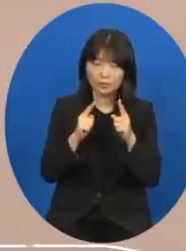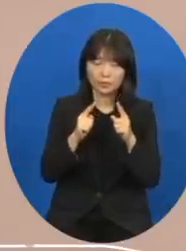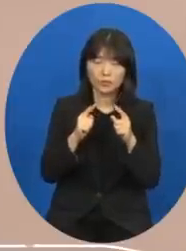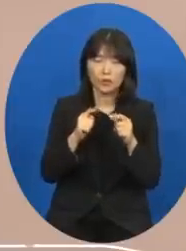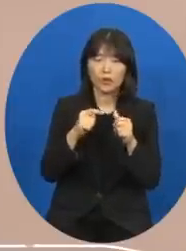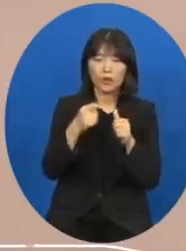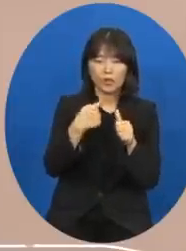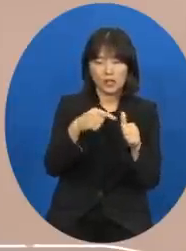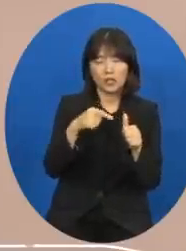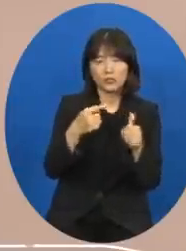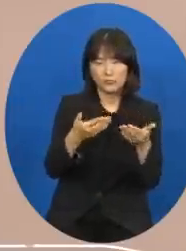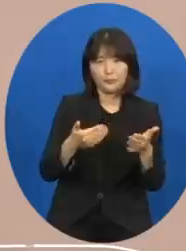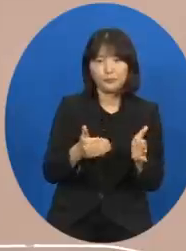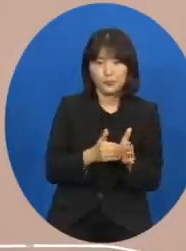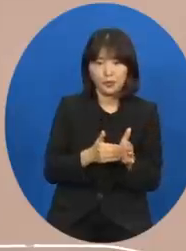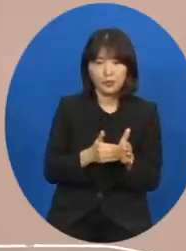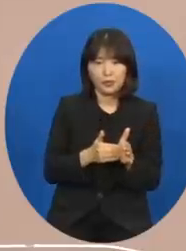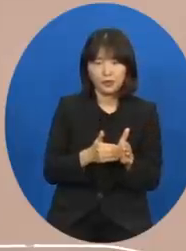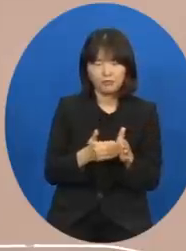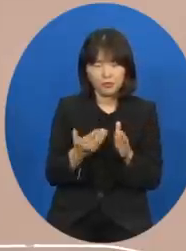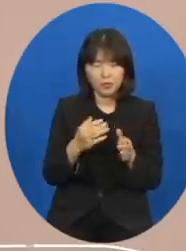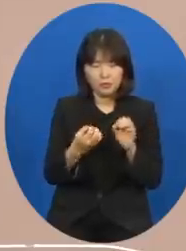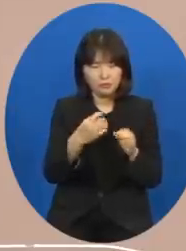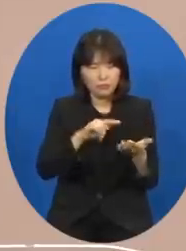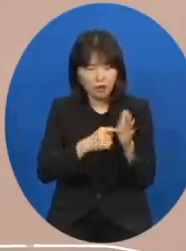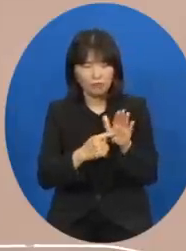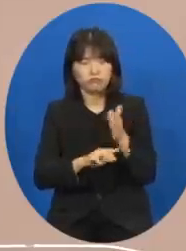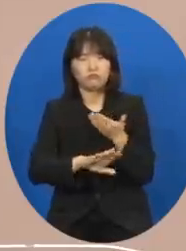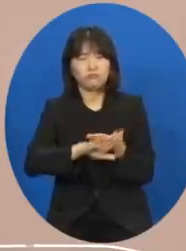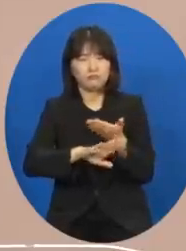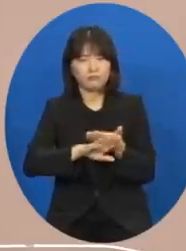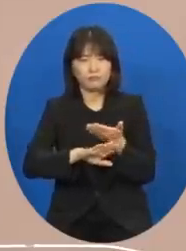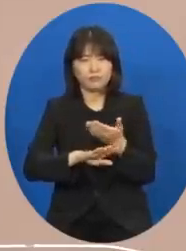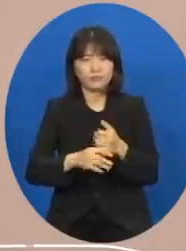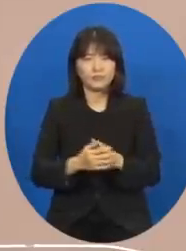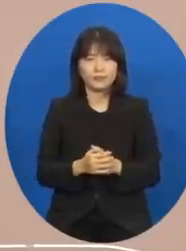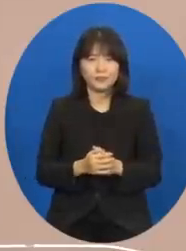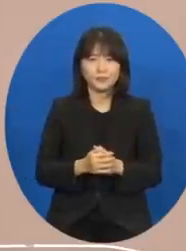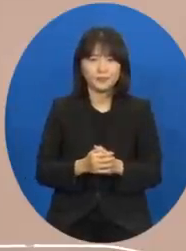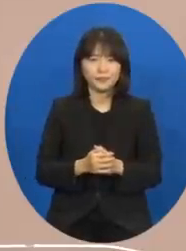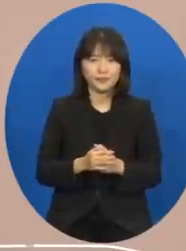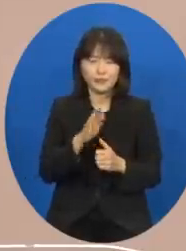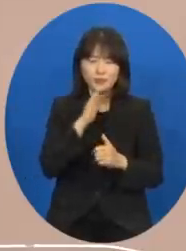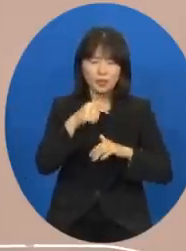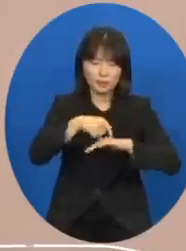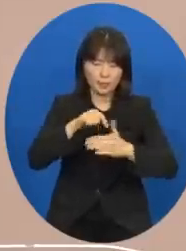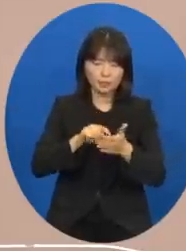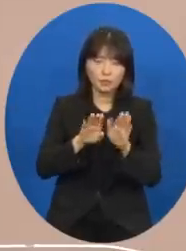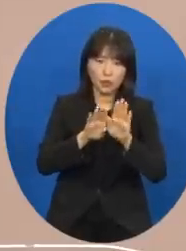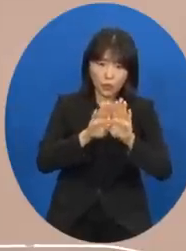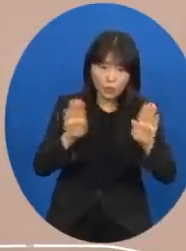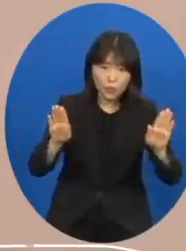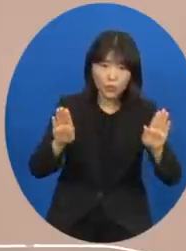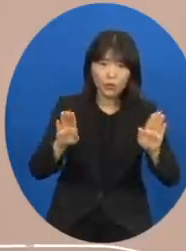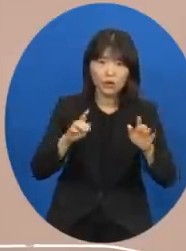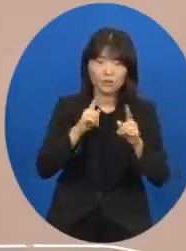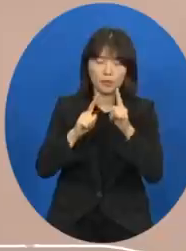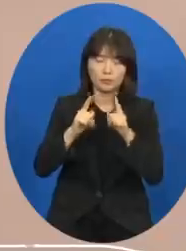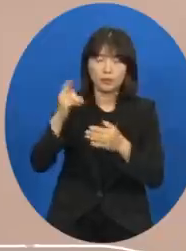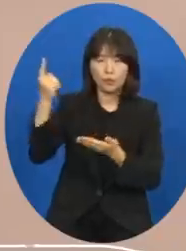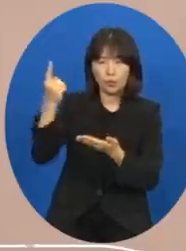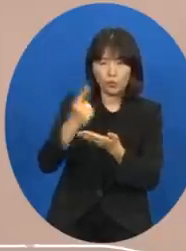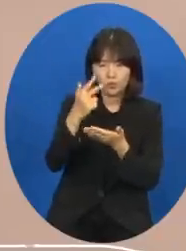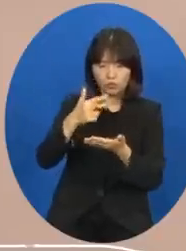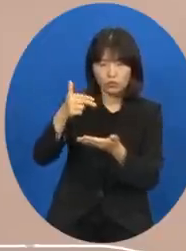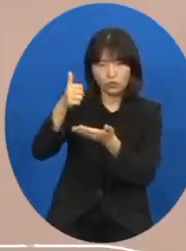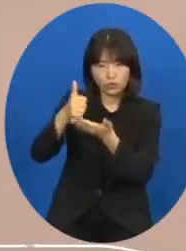받으셨어요. 그런데 반응이 다르잖아요. 정말 마음을 열고 말씀으로 오신 주님을